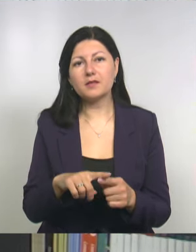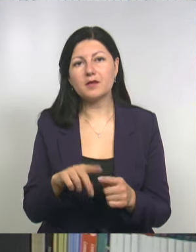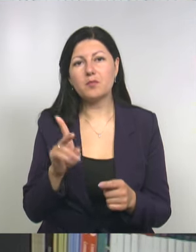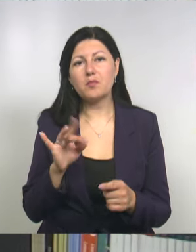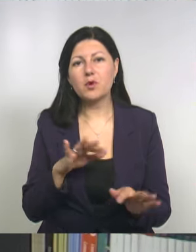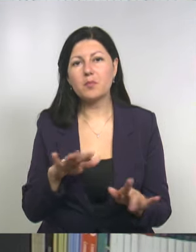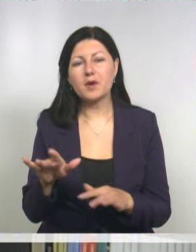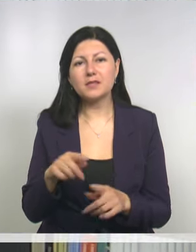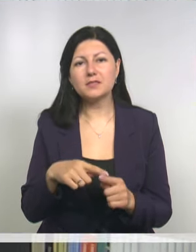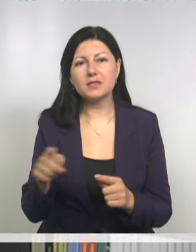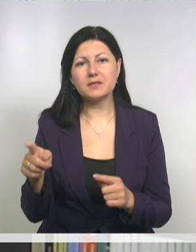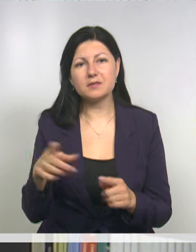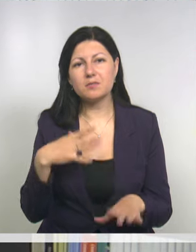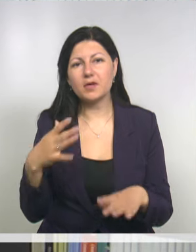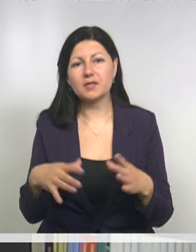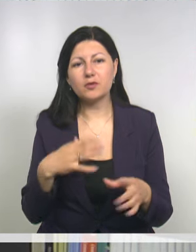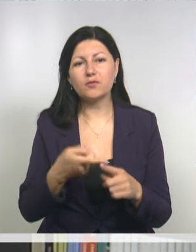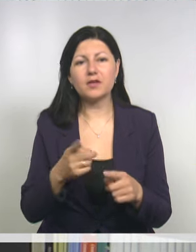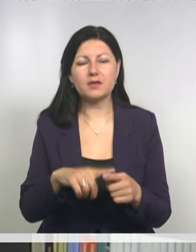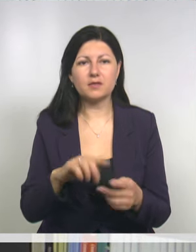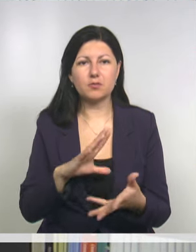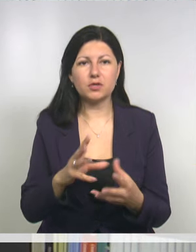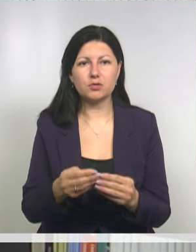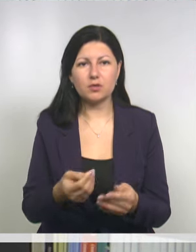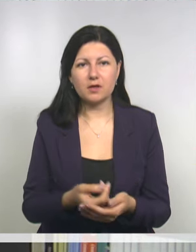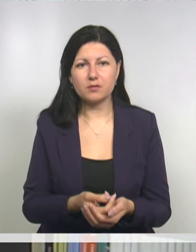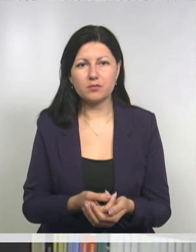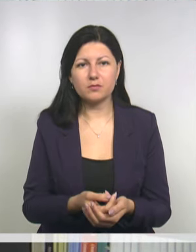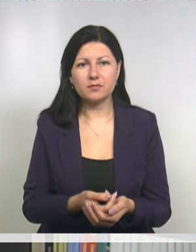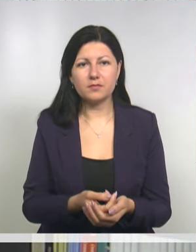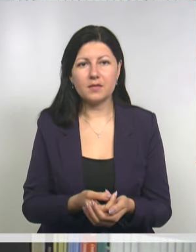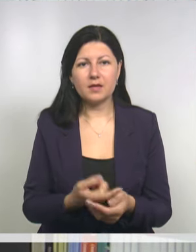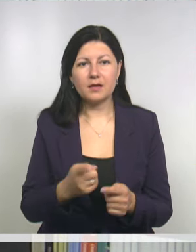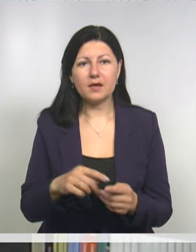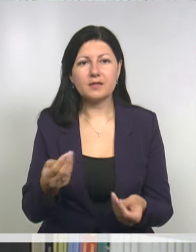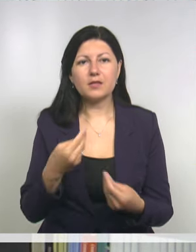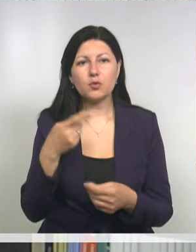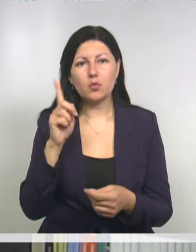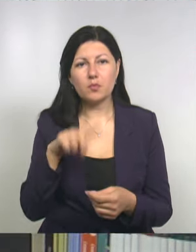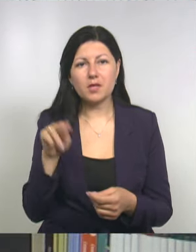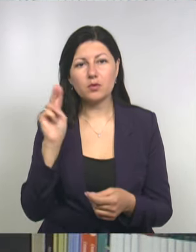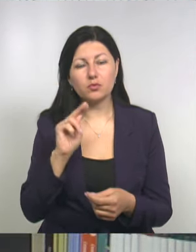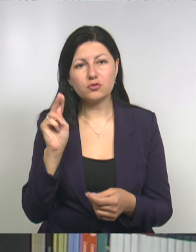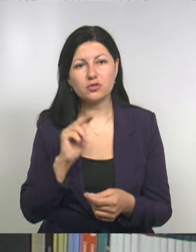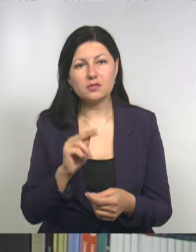процесс подготовки к этому результату. Поэтому это дает умение учиться,